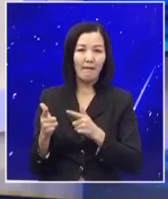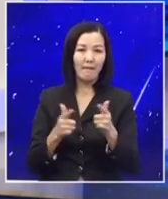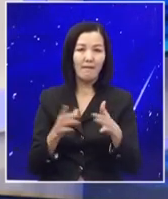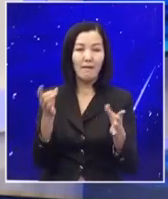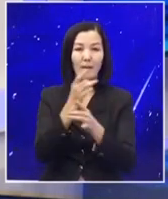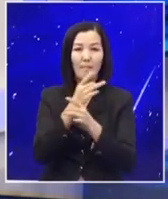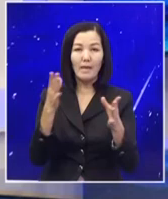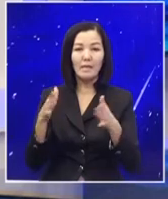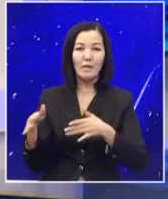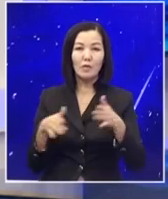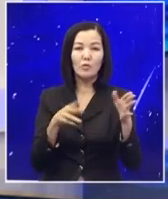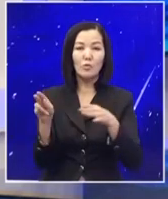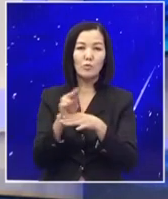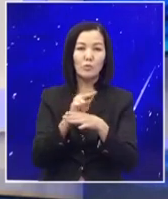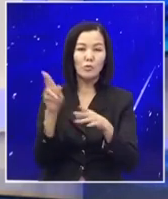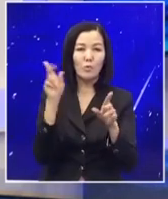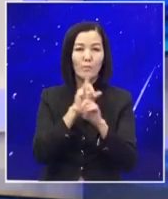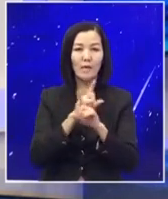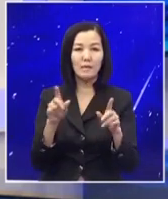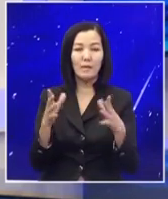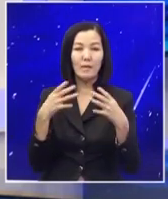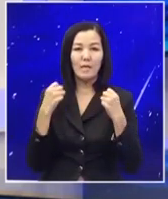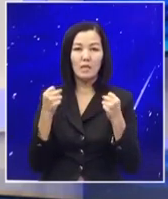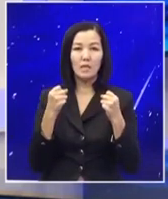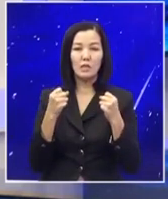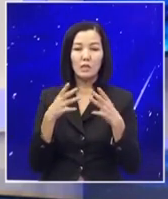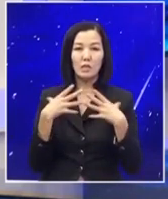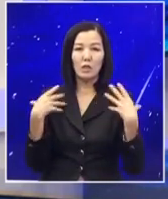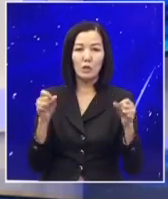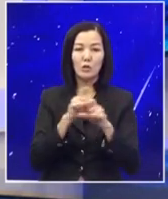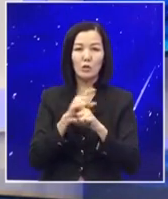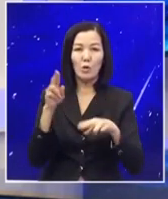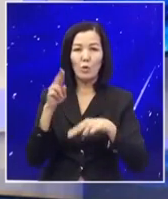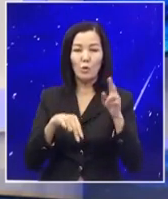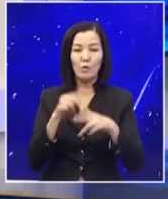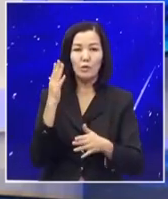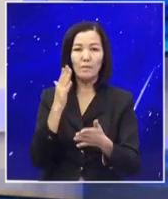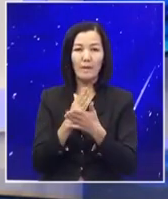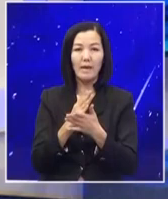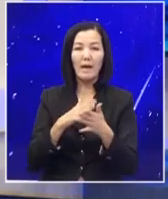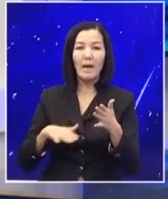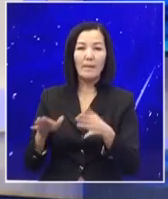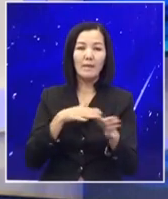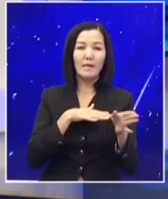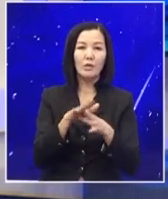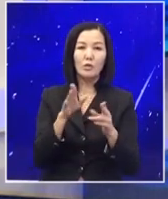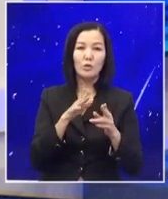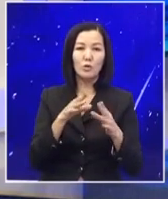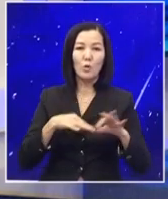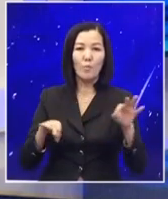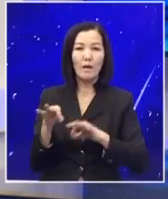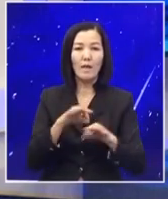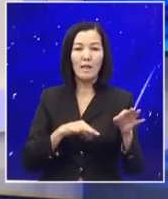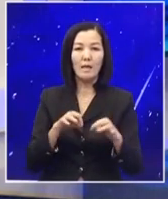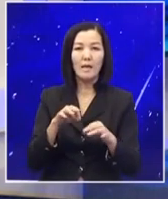мәдениет үйі, жол жөндеу жұмысы, мектеп және дене шынықтыру сауықтыру кешендерінің құрылысы бар. Аймақта атқарылған жобалар